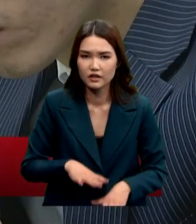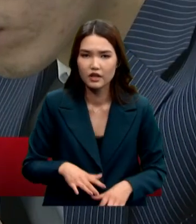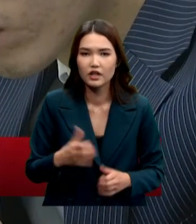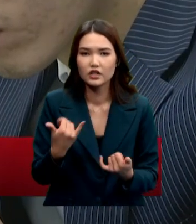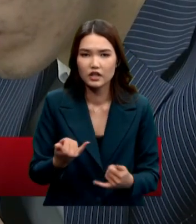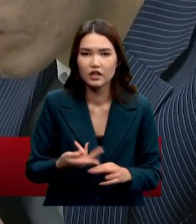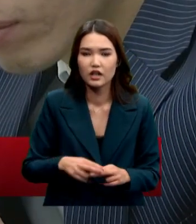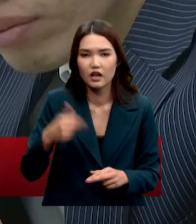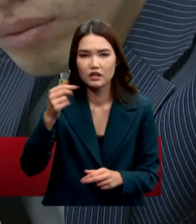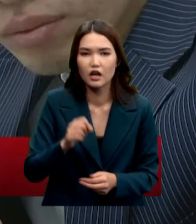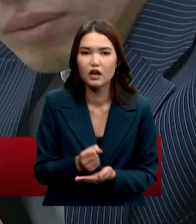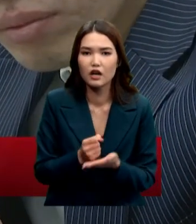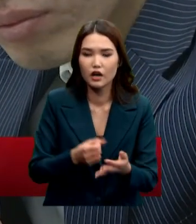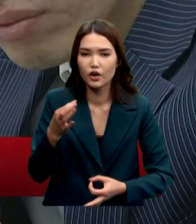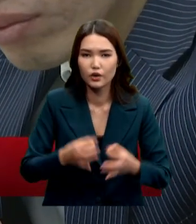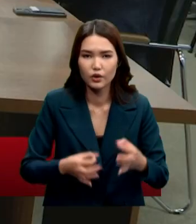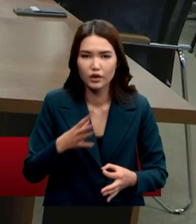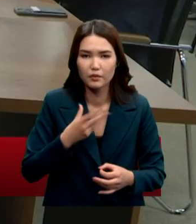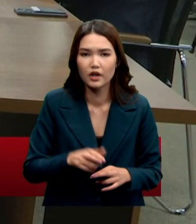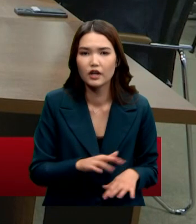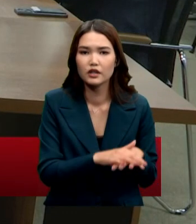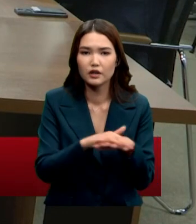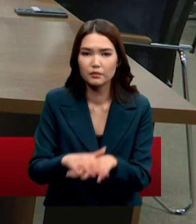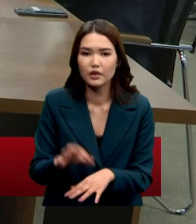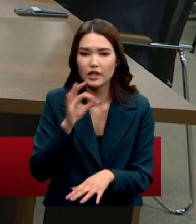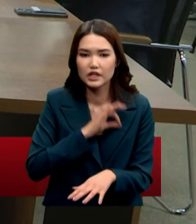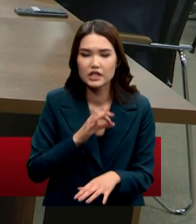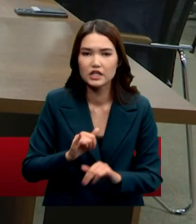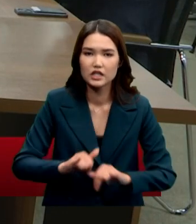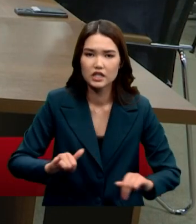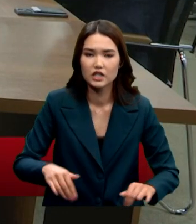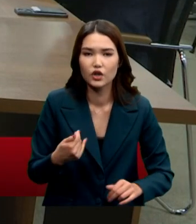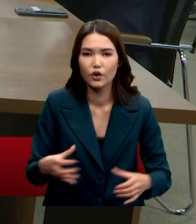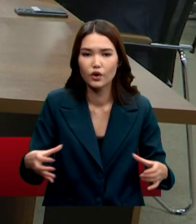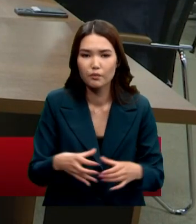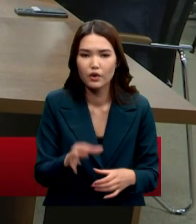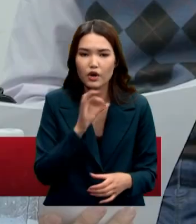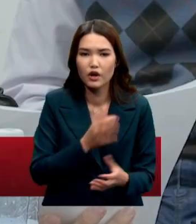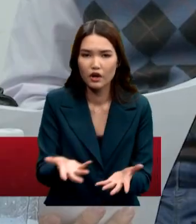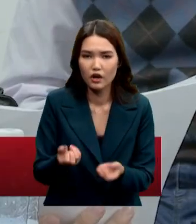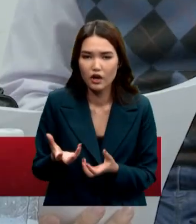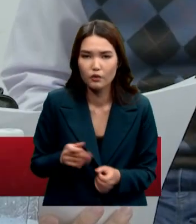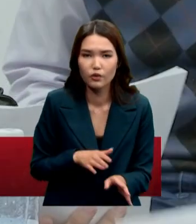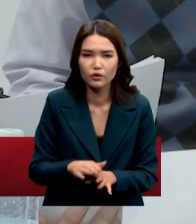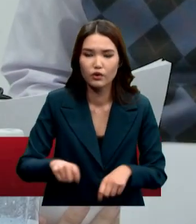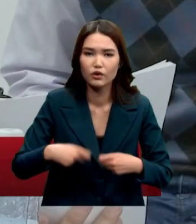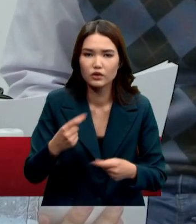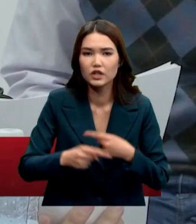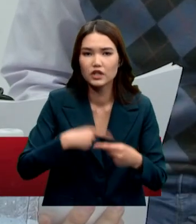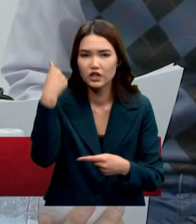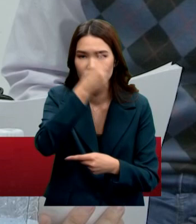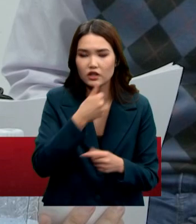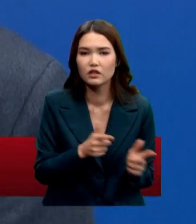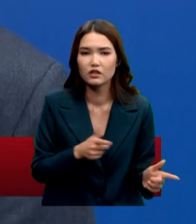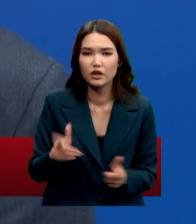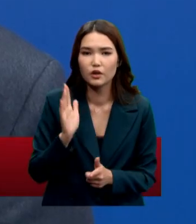Алда апелляция. Ал елордалық кәсіпкерлер палатасындағы кеңес мүшелері бірауыздан бизнесменді қолдап отыр. Көмектесуге дайынбыз,